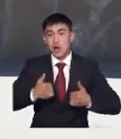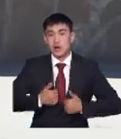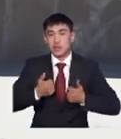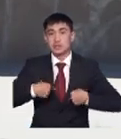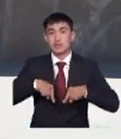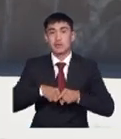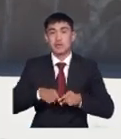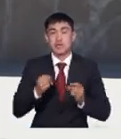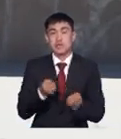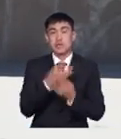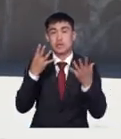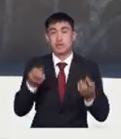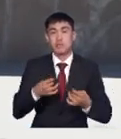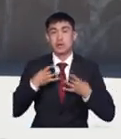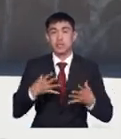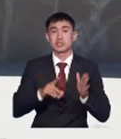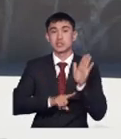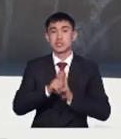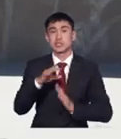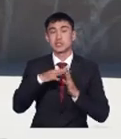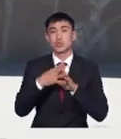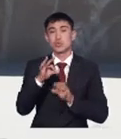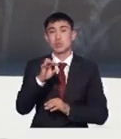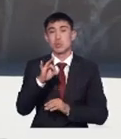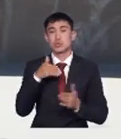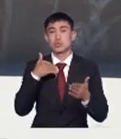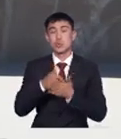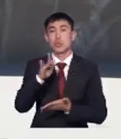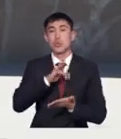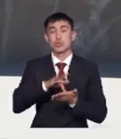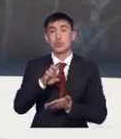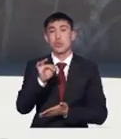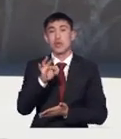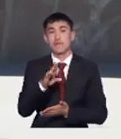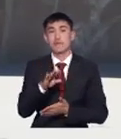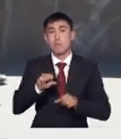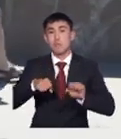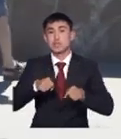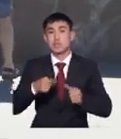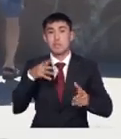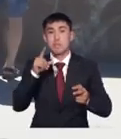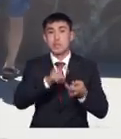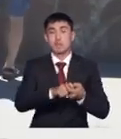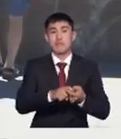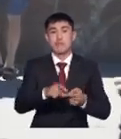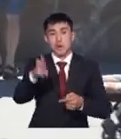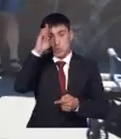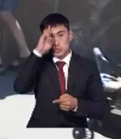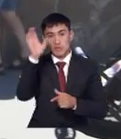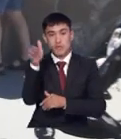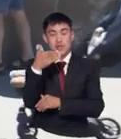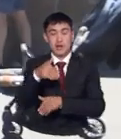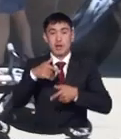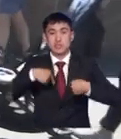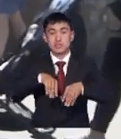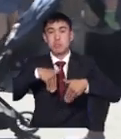яркий и запоминающийся праздник. Начиная с села Утегин-Батыр и до самого города Кунаев, мотоциклисты, прикрепив государственный флаг, организовали парад.